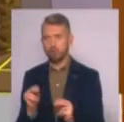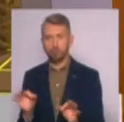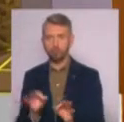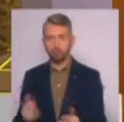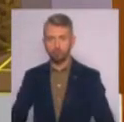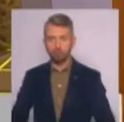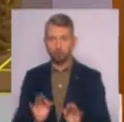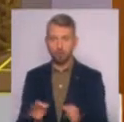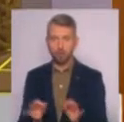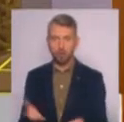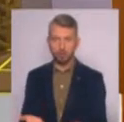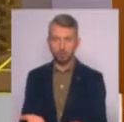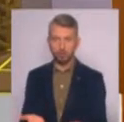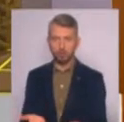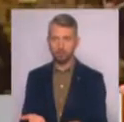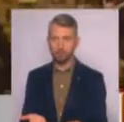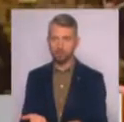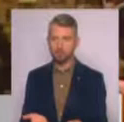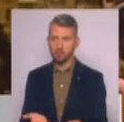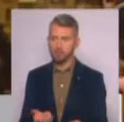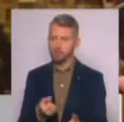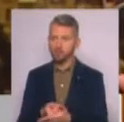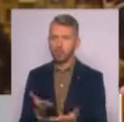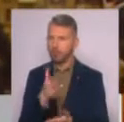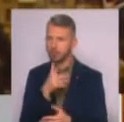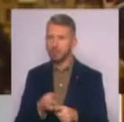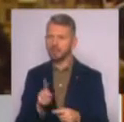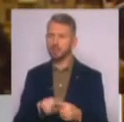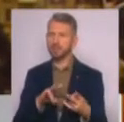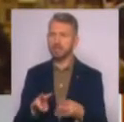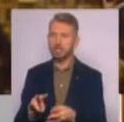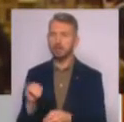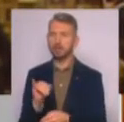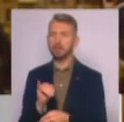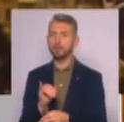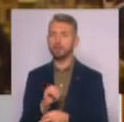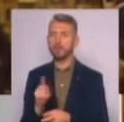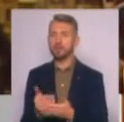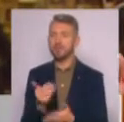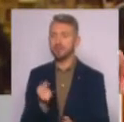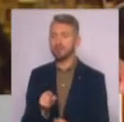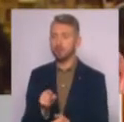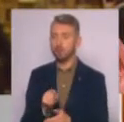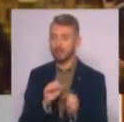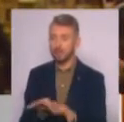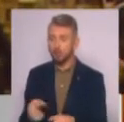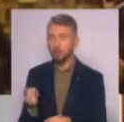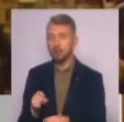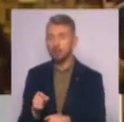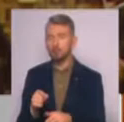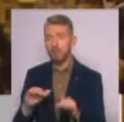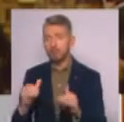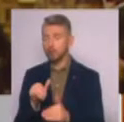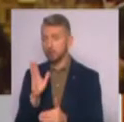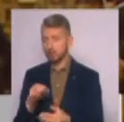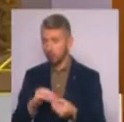нормально. До яких пір це шкідливо? І чим раніше вони кинуть, тим, мабуть, менше буде в них